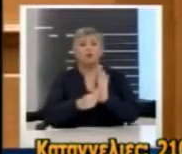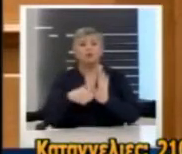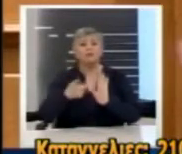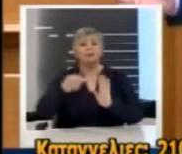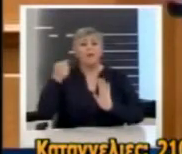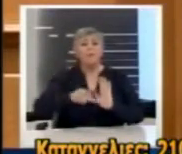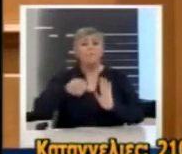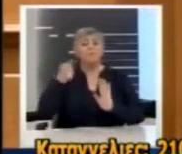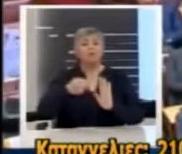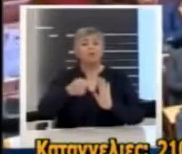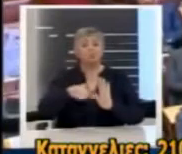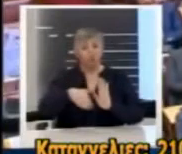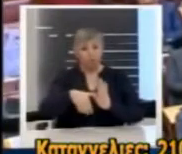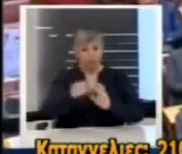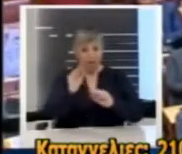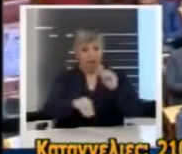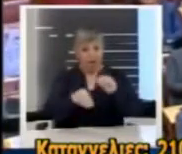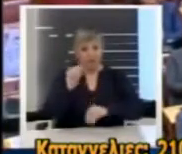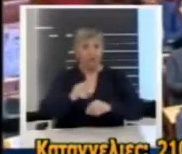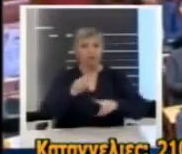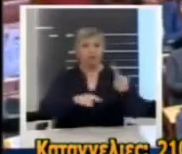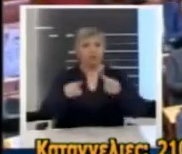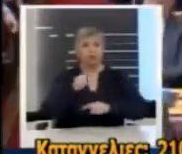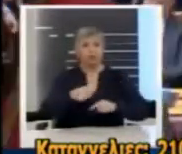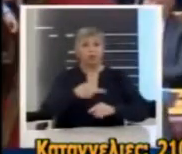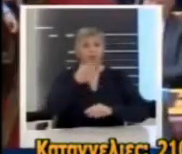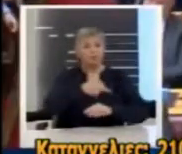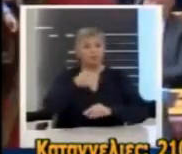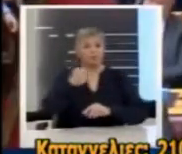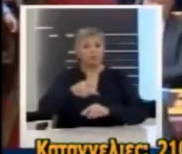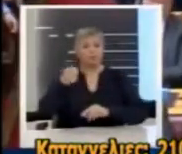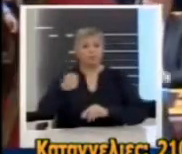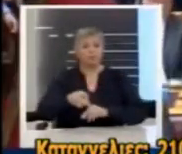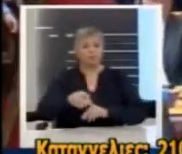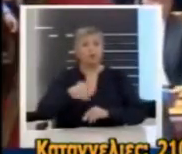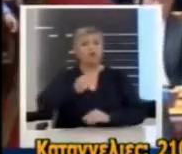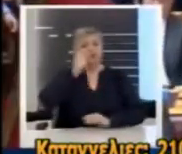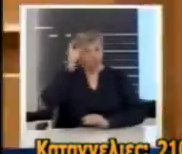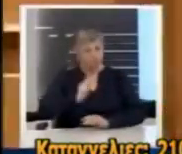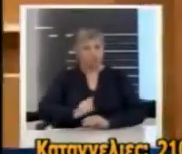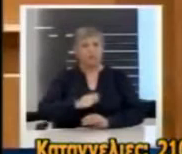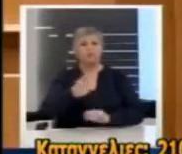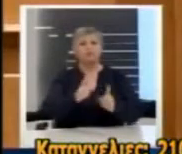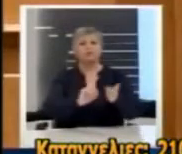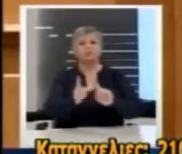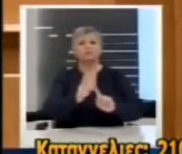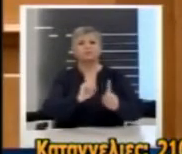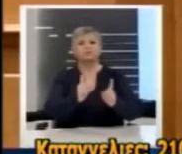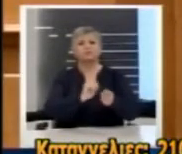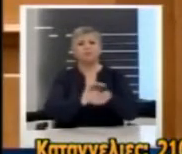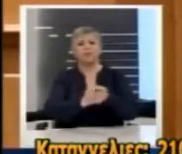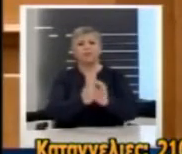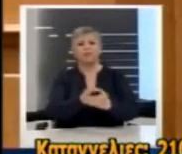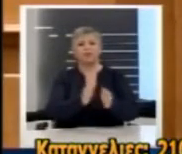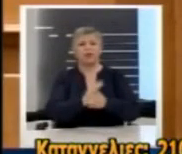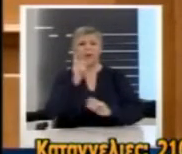Το ομολόγησε εξάλλου. Με κοινικό τρόπο. ο Υπουργός, ο κύριος Βερναδάκης,